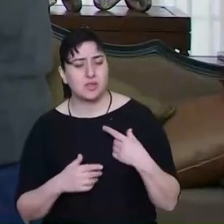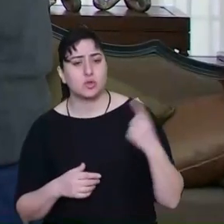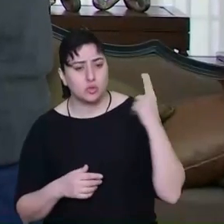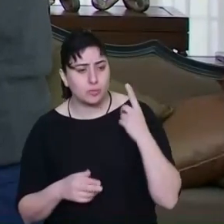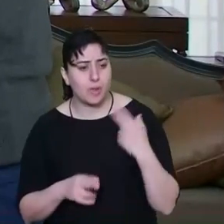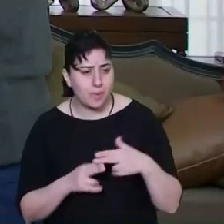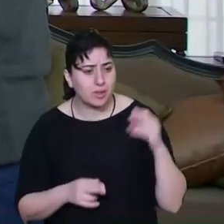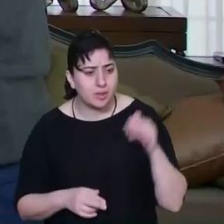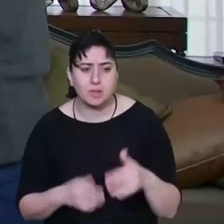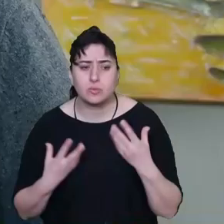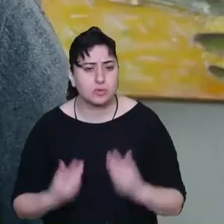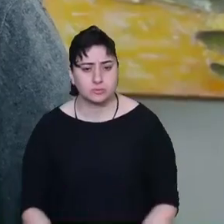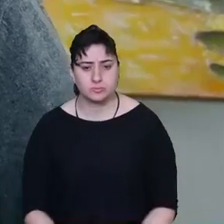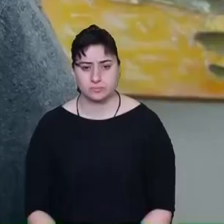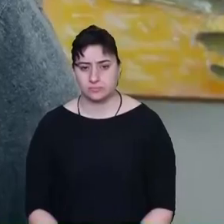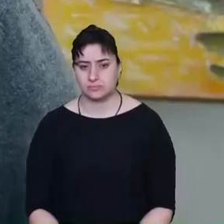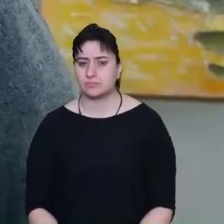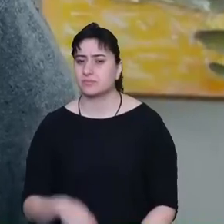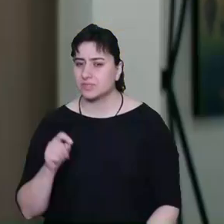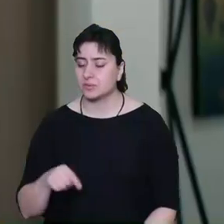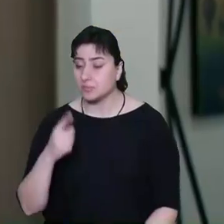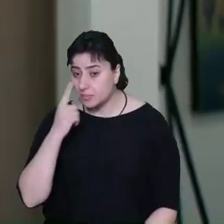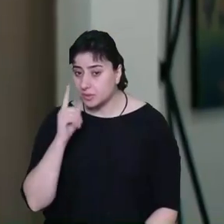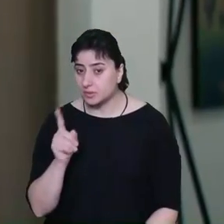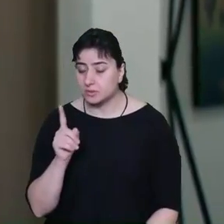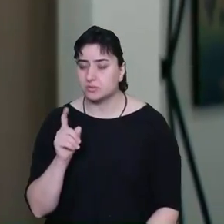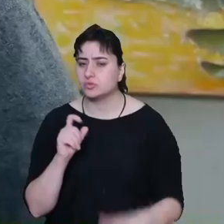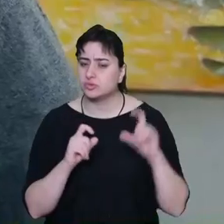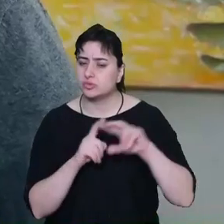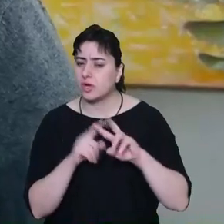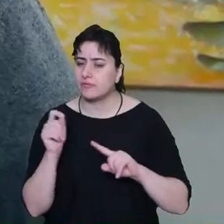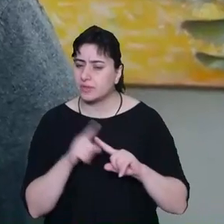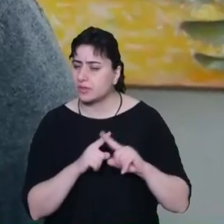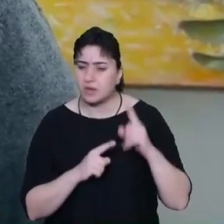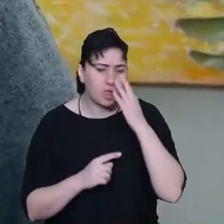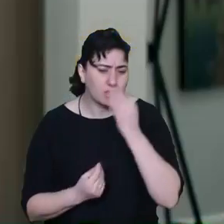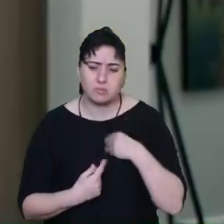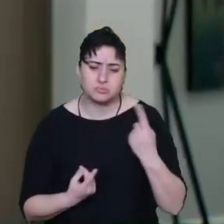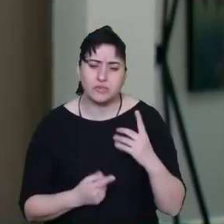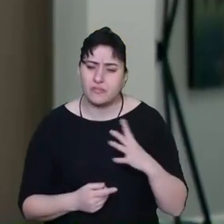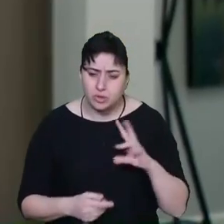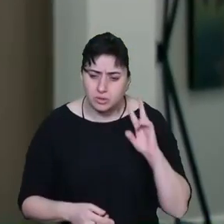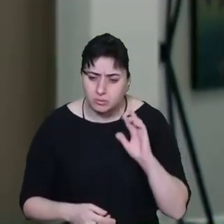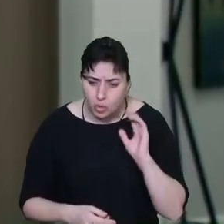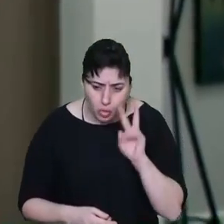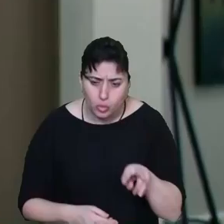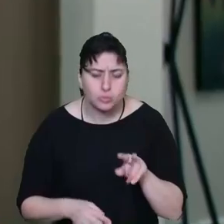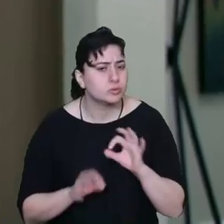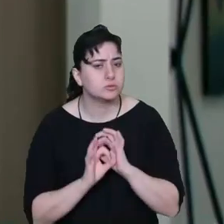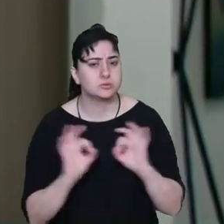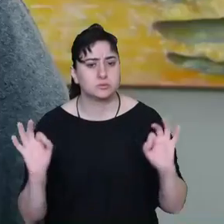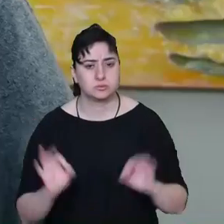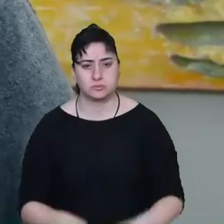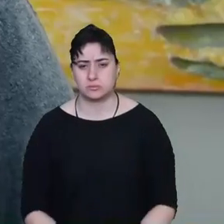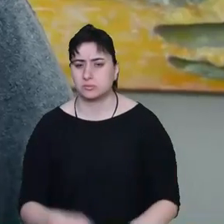hemen geldim. Emrinizdeyim emin mi? Buyurun. Şişt, bana bak. Cavit bana bir şey gönderecekti. Kurye muriye geldi mi? Yok, gelmedi. Allah Allah